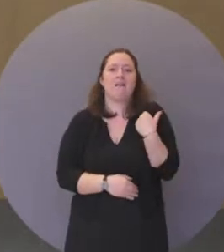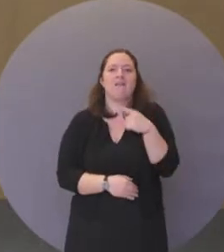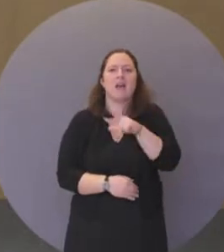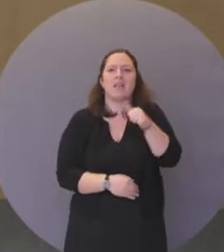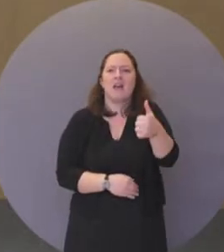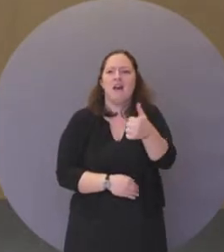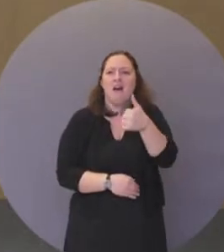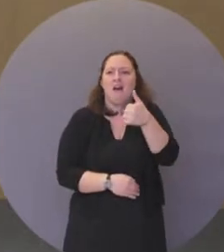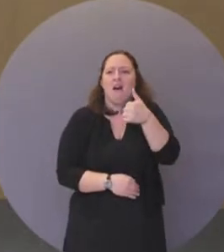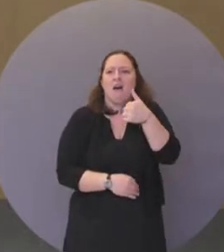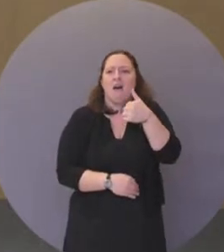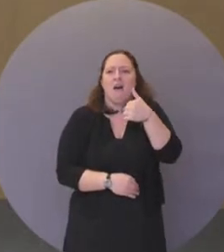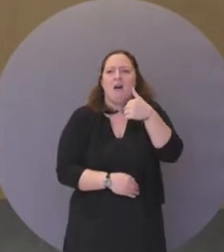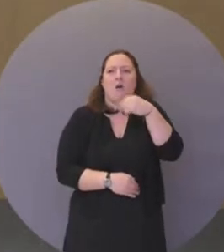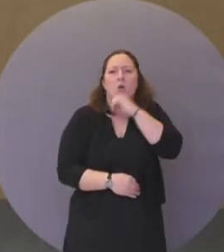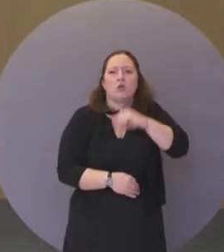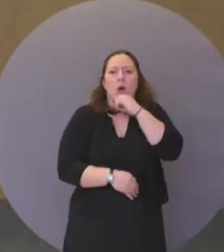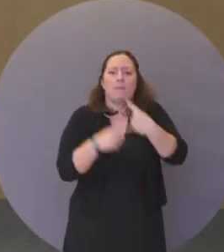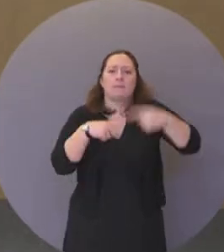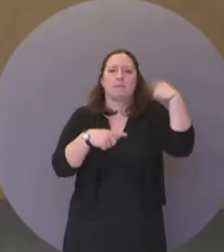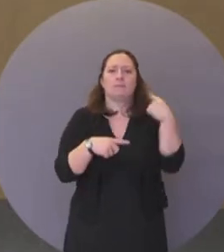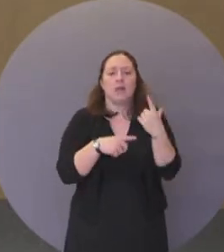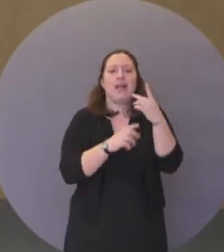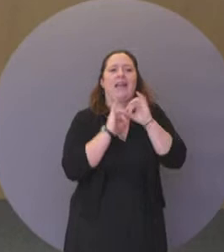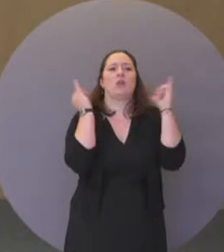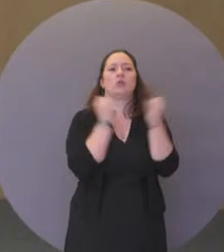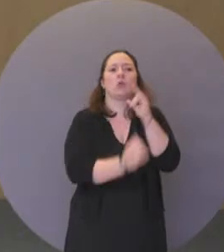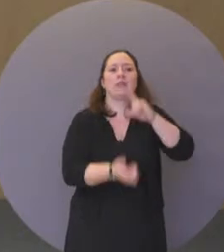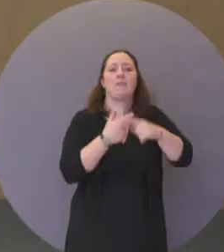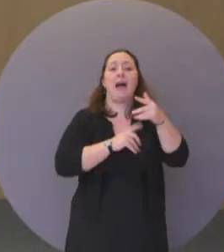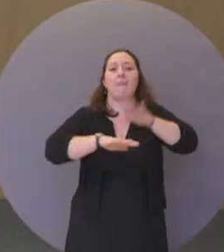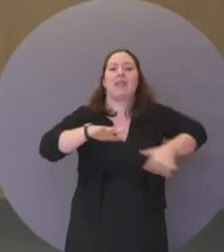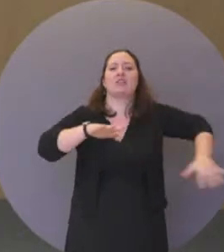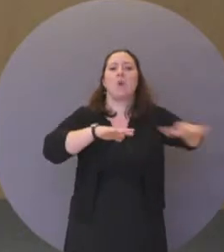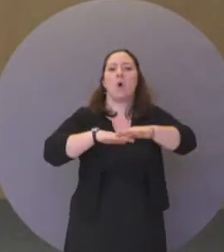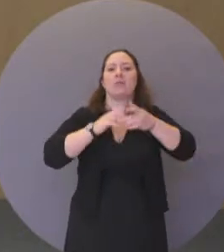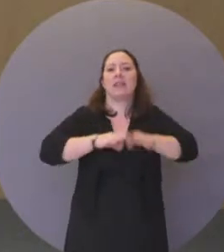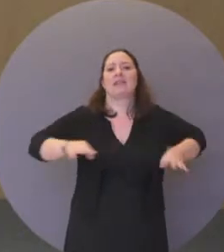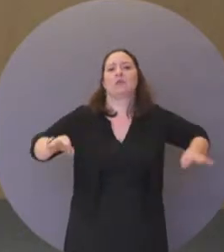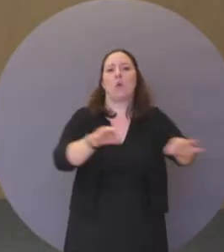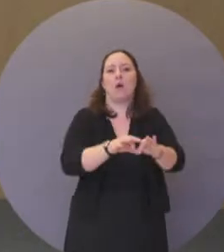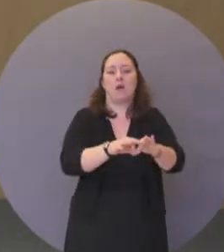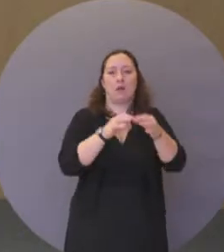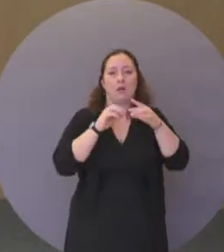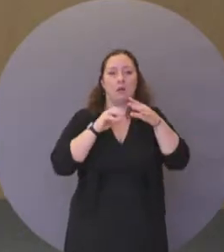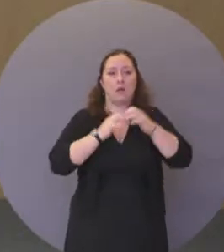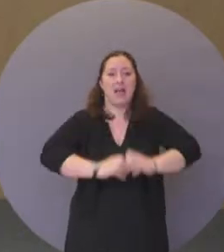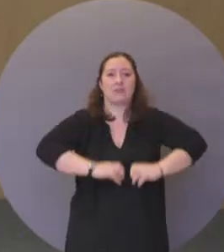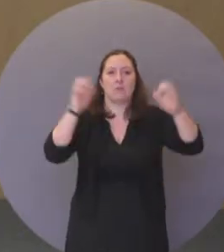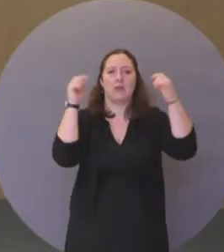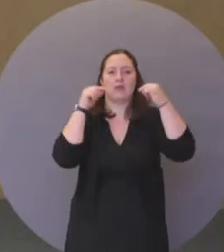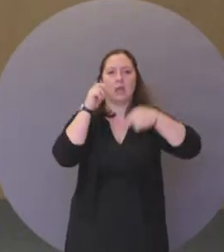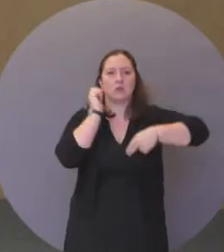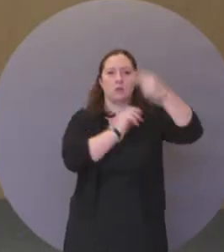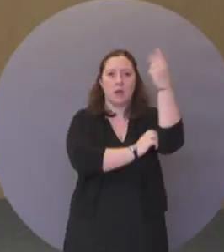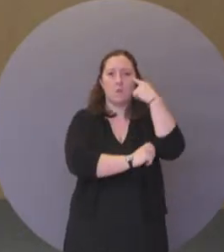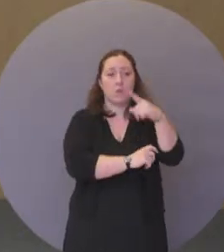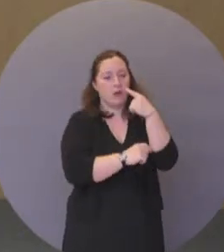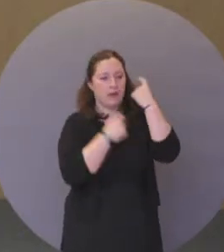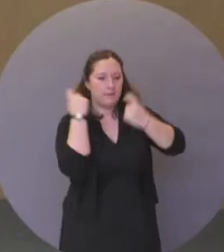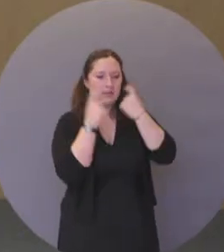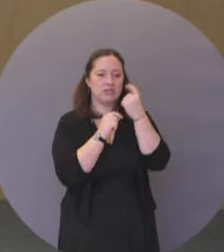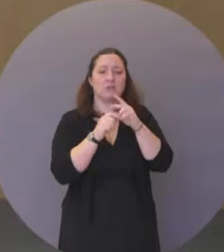développement durable et aménagement du territoire de l'Assemblée nationale à propos du projet de loi relatif à l'accélération des énergies